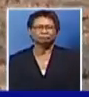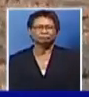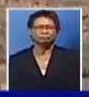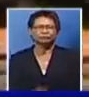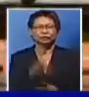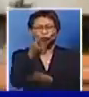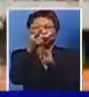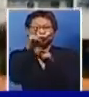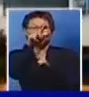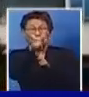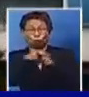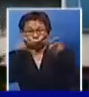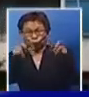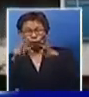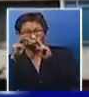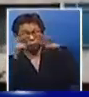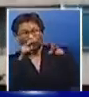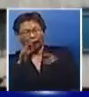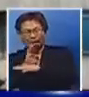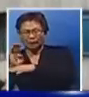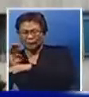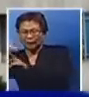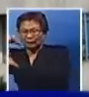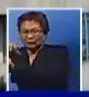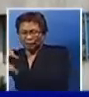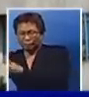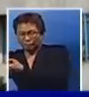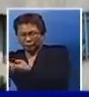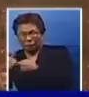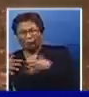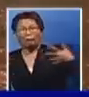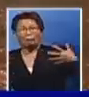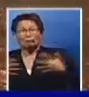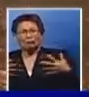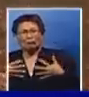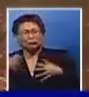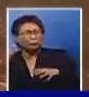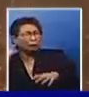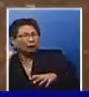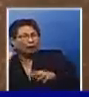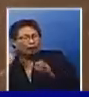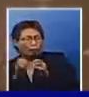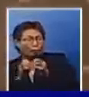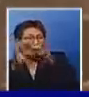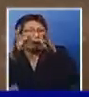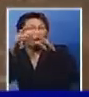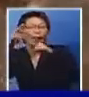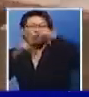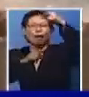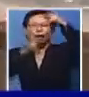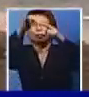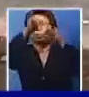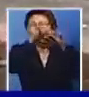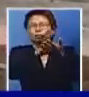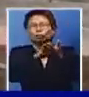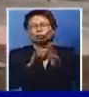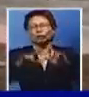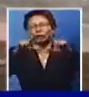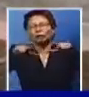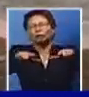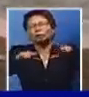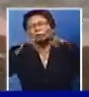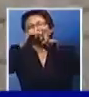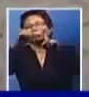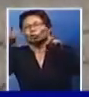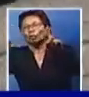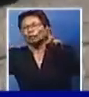Menurut dua saksi yang juga peniaga gerai berhampiran lokasi kejadian, mereka panik apabila terdengar bunyi letupan dari bangunan berkenaan yang terletak kira-kira